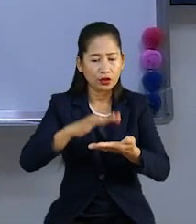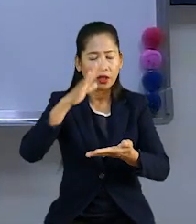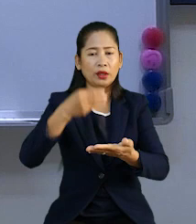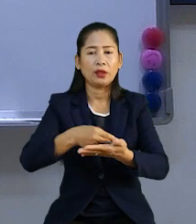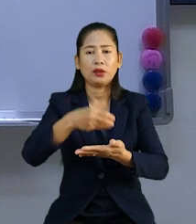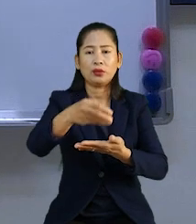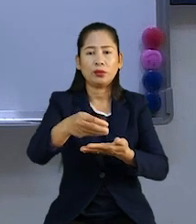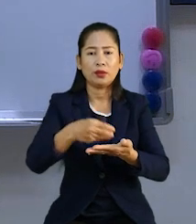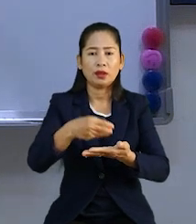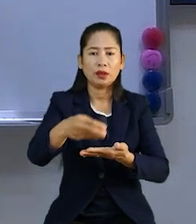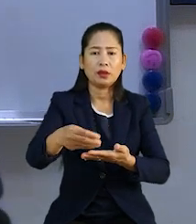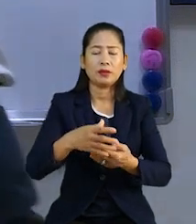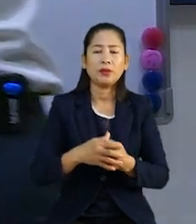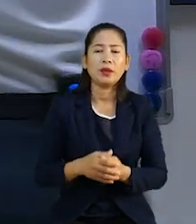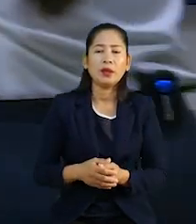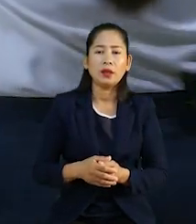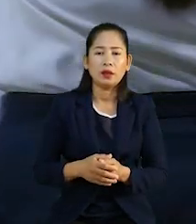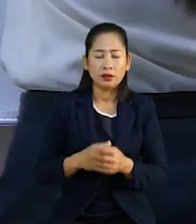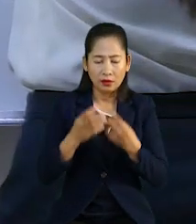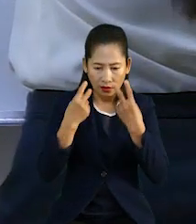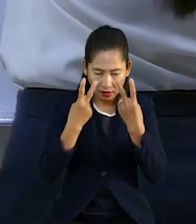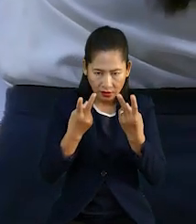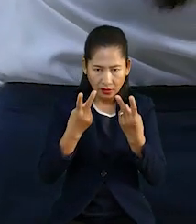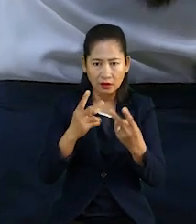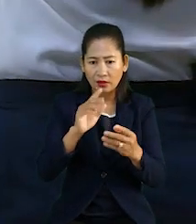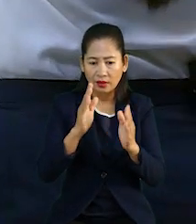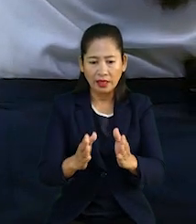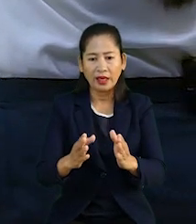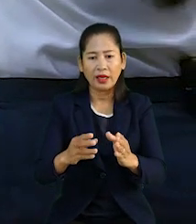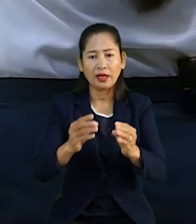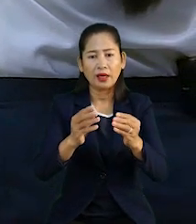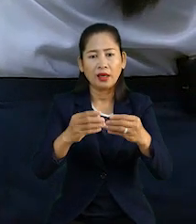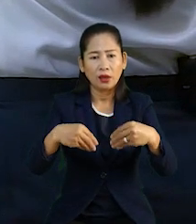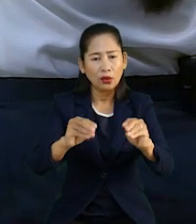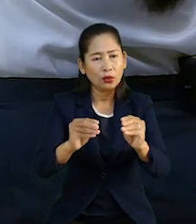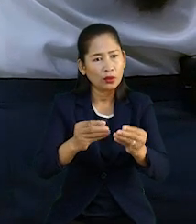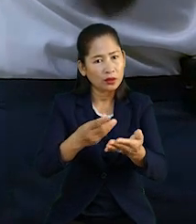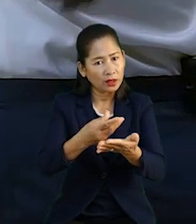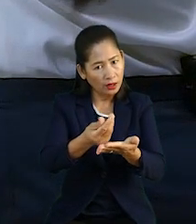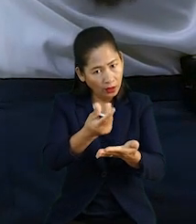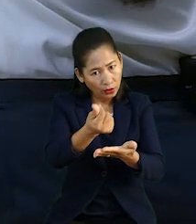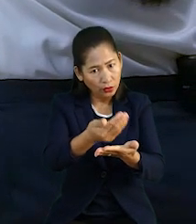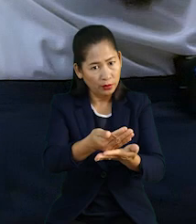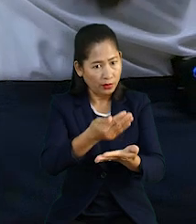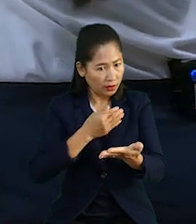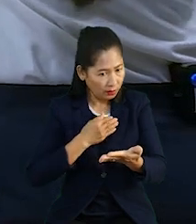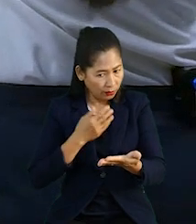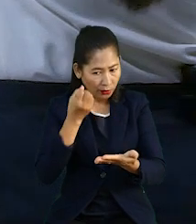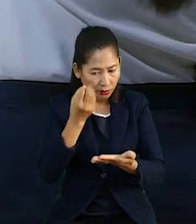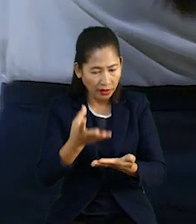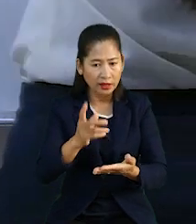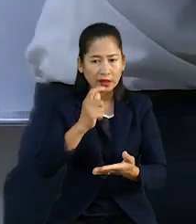tùm nình vì nụ dương nâng rồi khơi hai thàn nẹ lúa trời áp ở dương chùm nuôn phần mán riêng